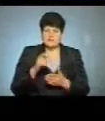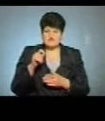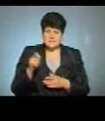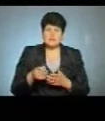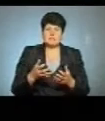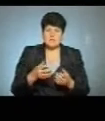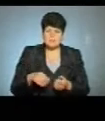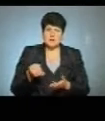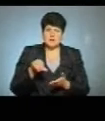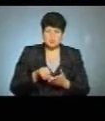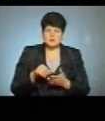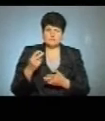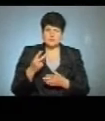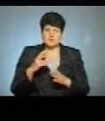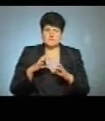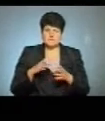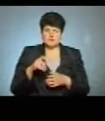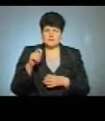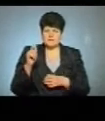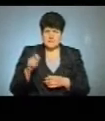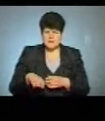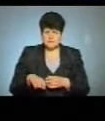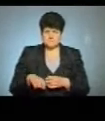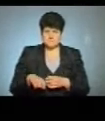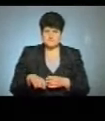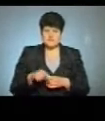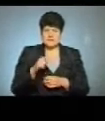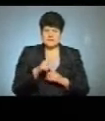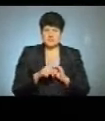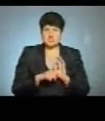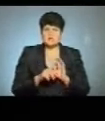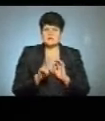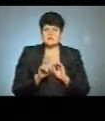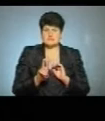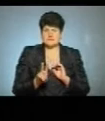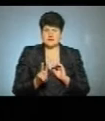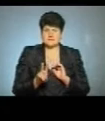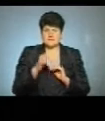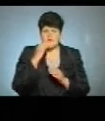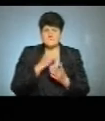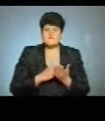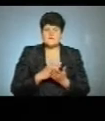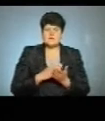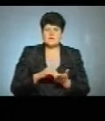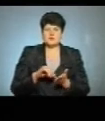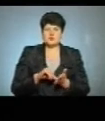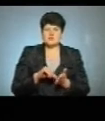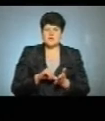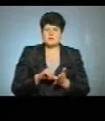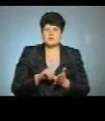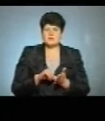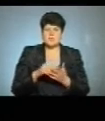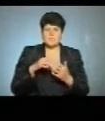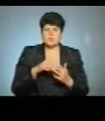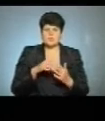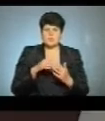участь в Другій світовій війні. З них 62 ветерани, учасники